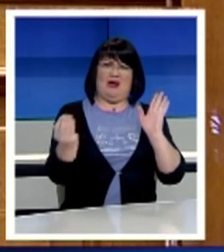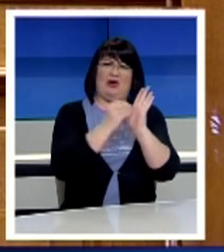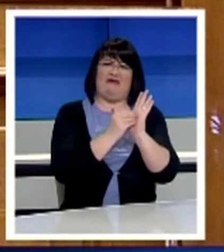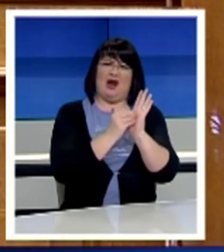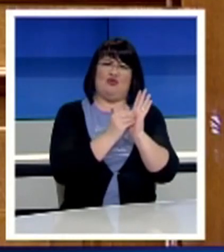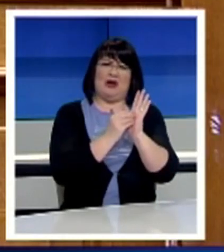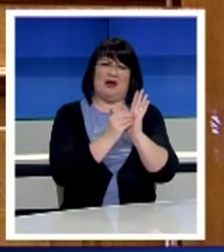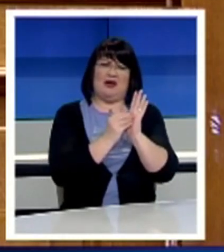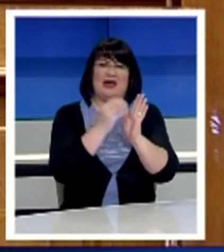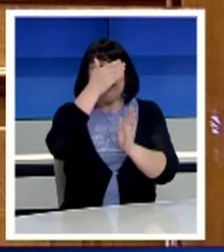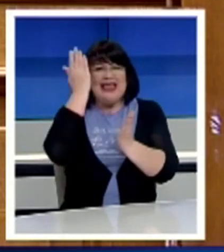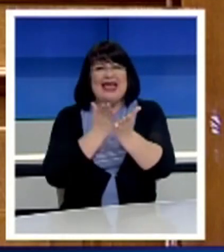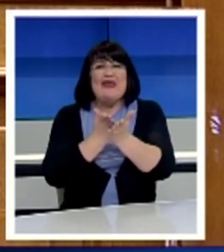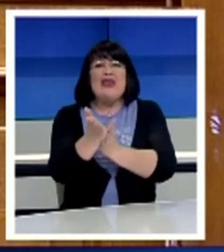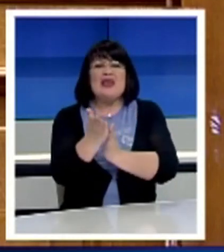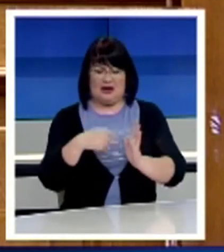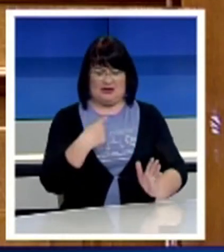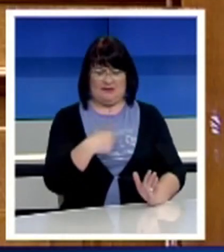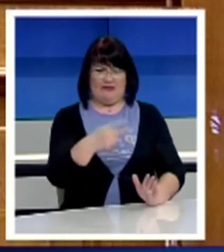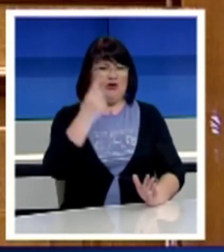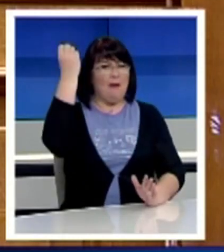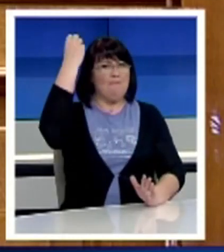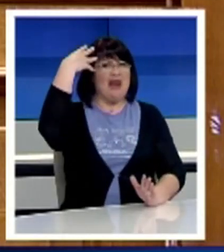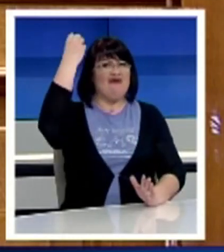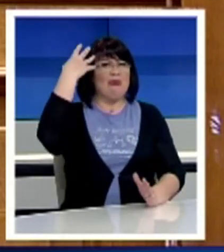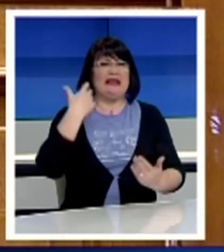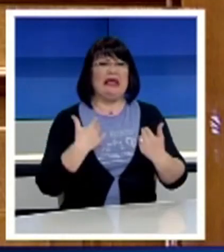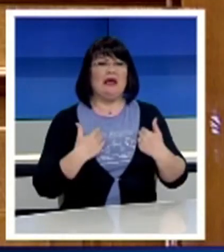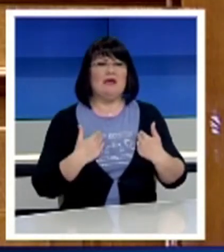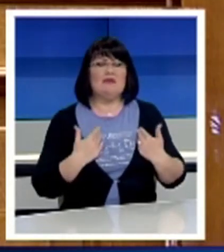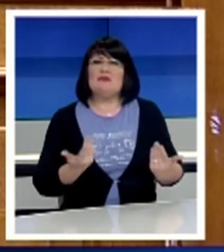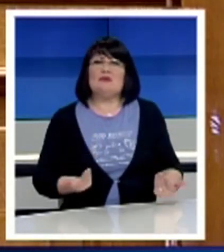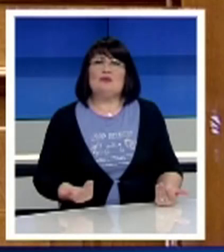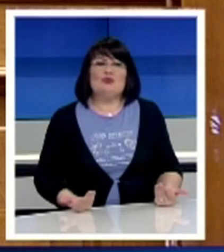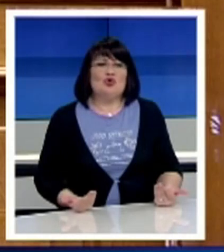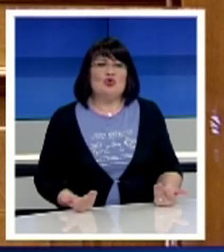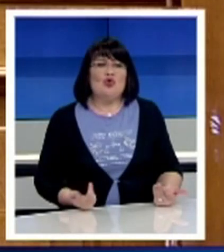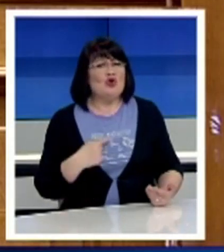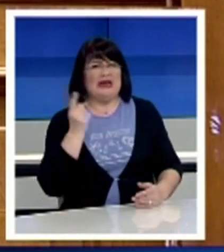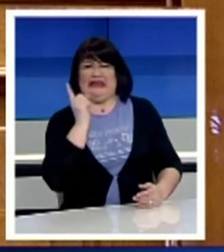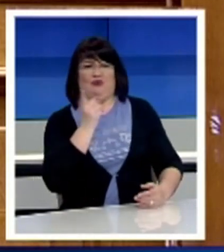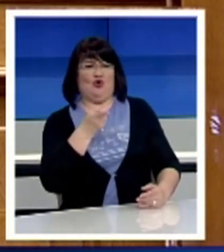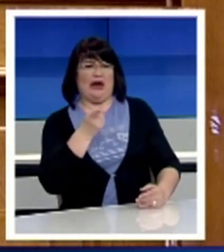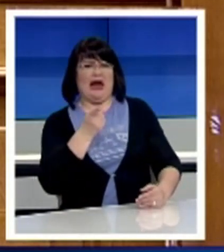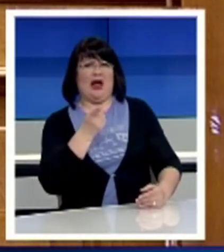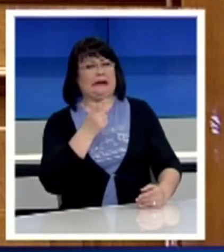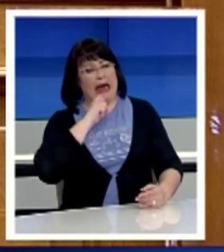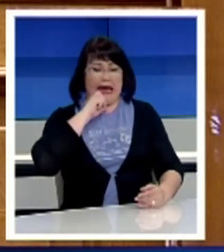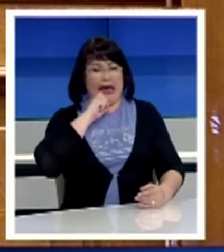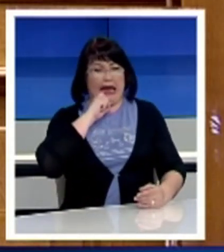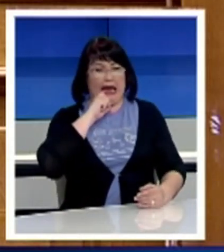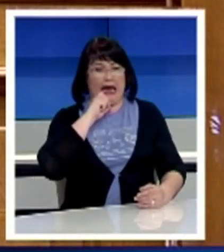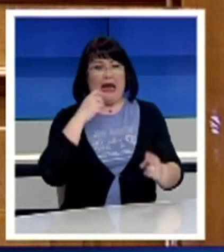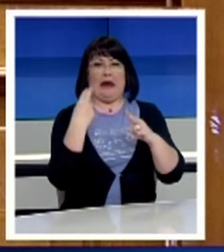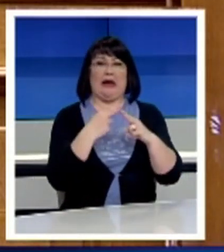είναι η ηθική συμπεριφορά του ατόμου, πού είναι η πνευματική, πού είναι η αν θέλετε, όχι η ποινή ως ποινή, ότι γράφω τη διαγωγή, ότι είναι